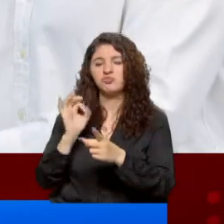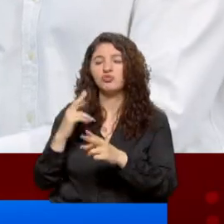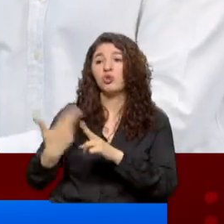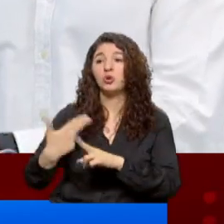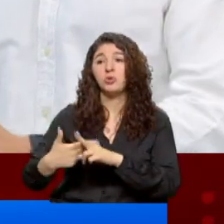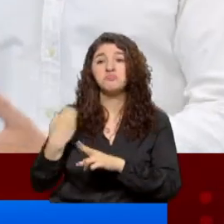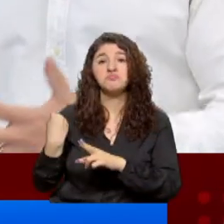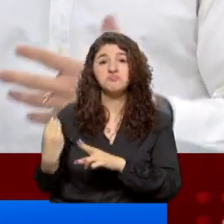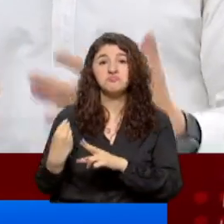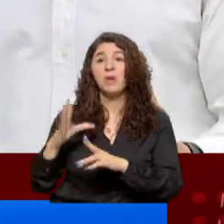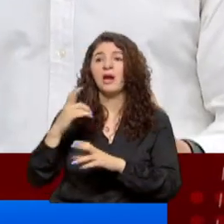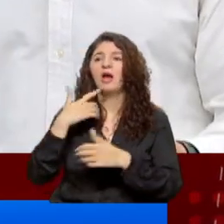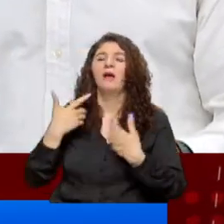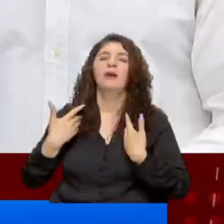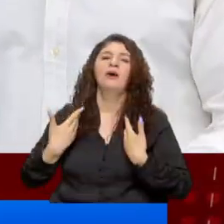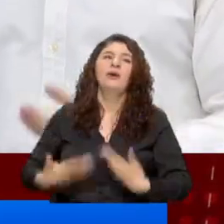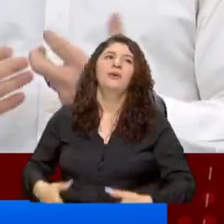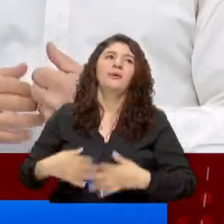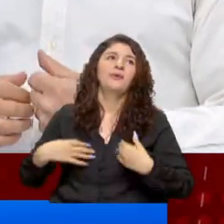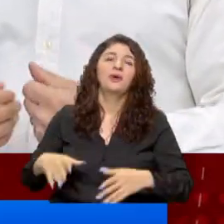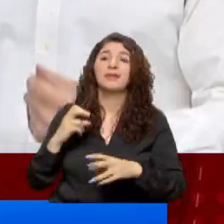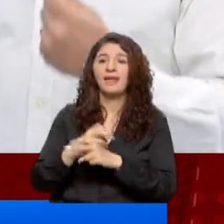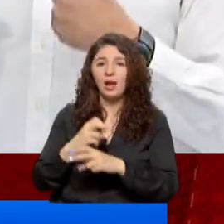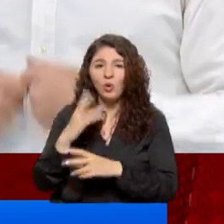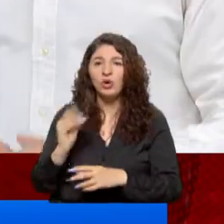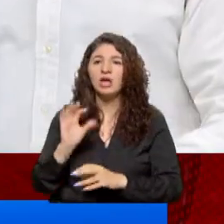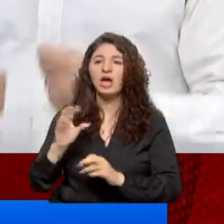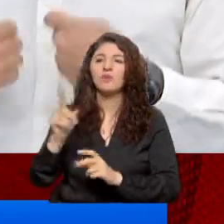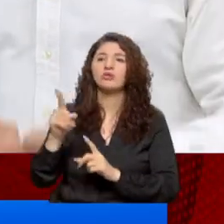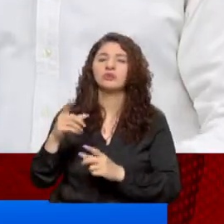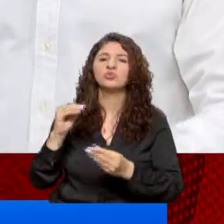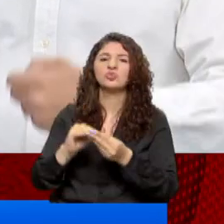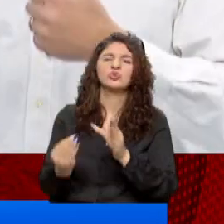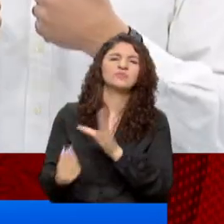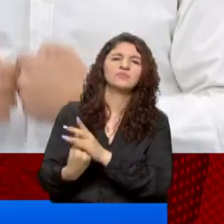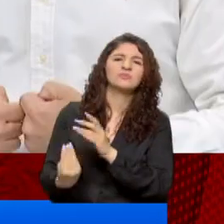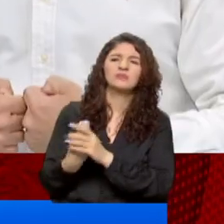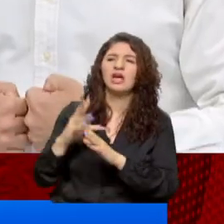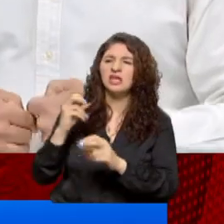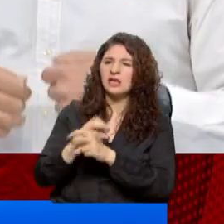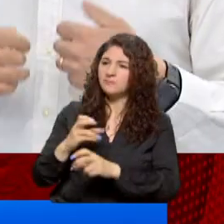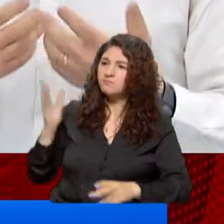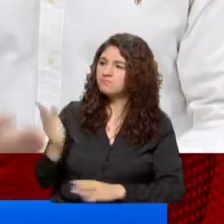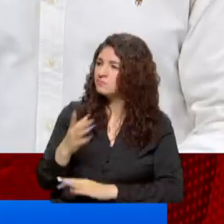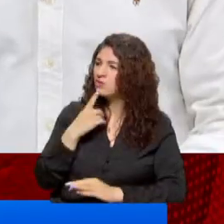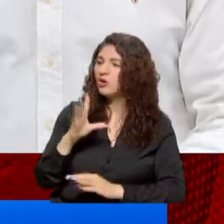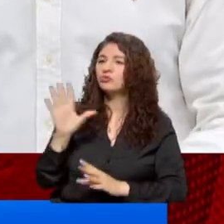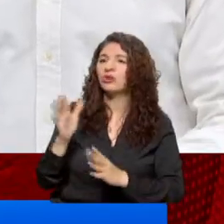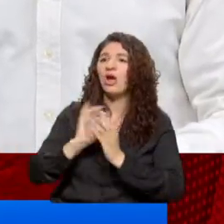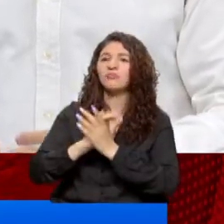tecrübesi olup Ama artık yılmış çünkü risk aldığı zaman hep ona mal oluyor her şeyin riskini alıyor